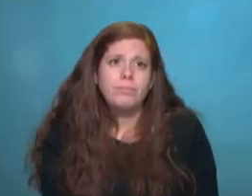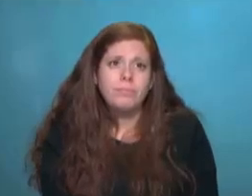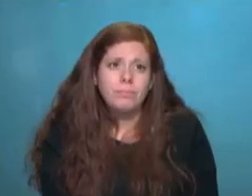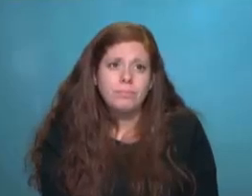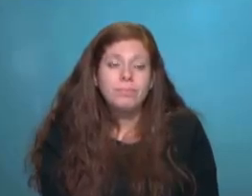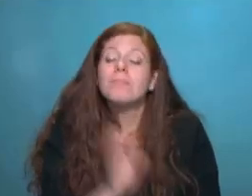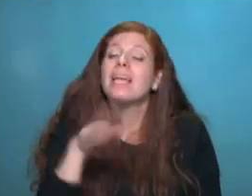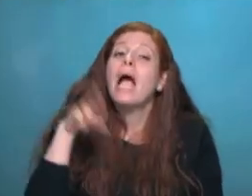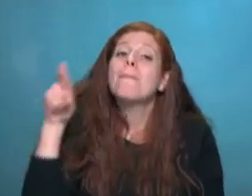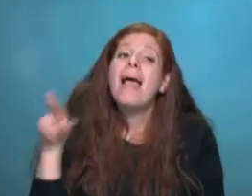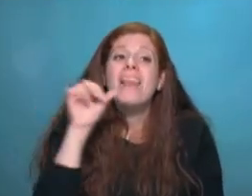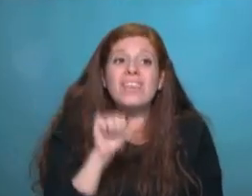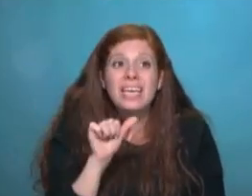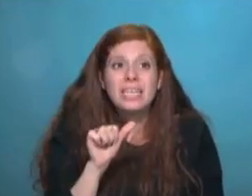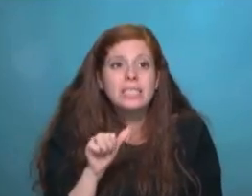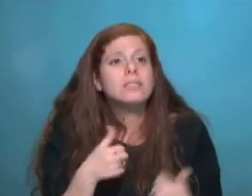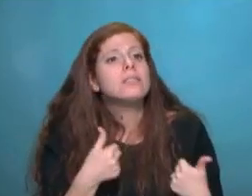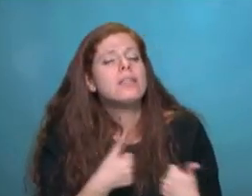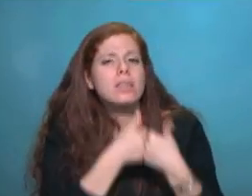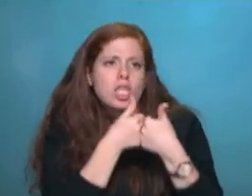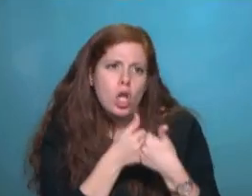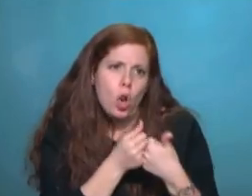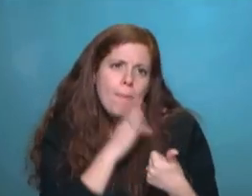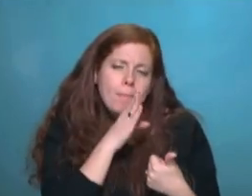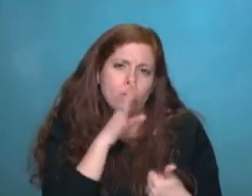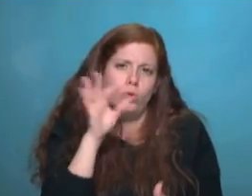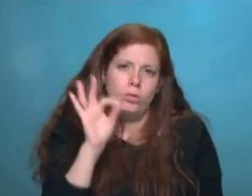גם רחלי ואיריס נתקלו בחומה בצורה של אמסלם.